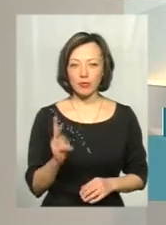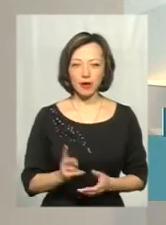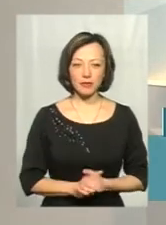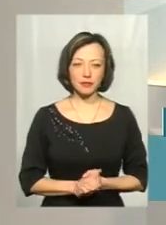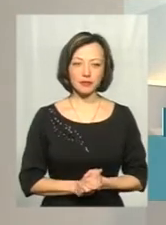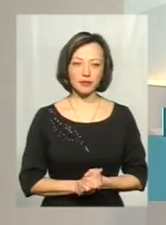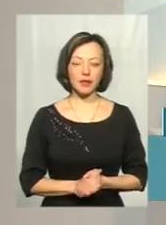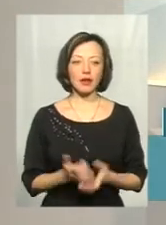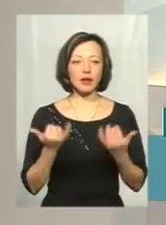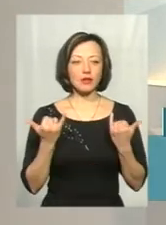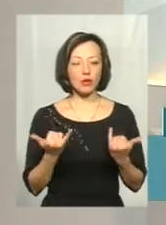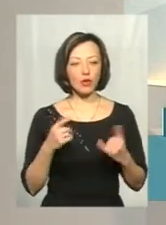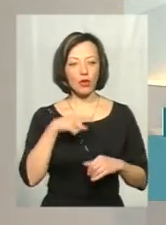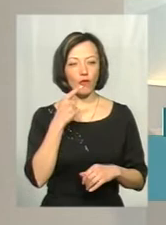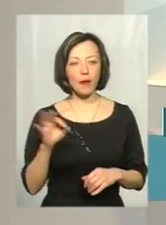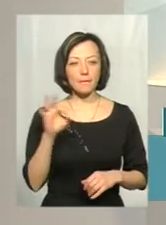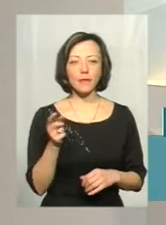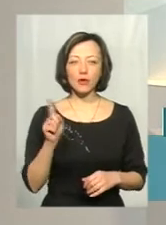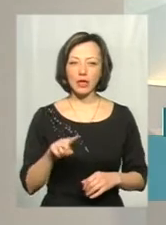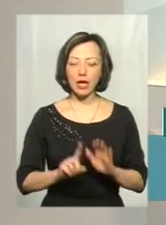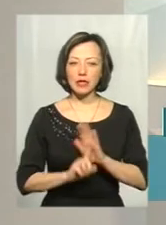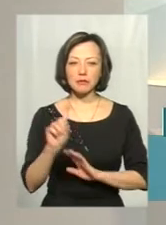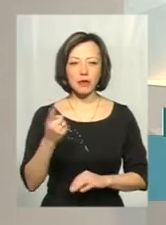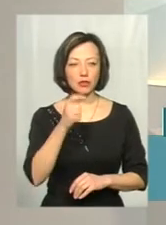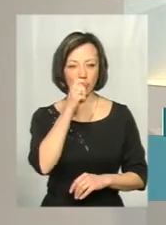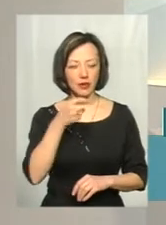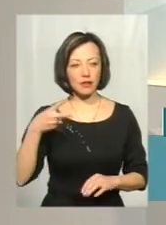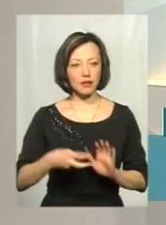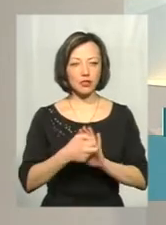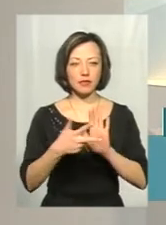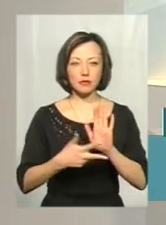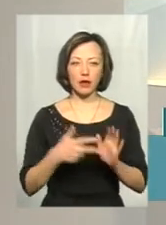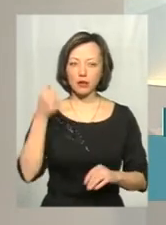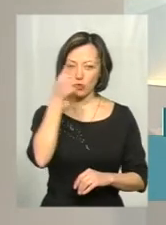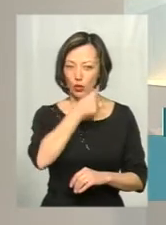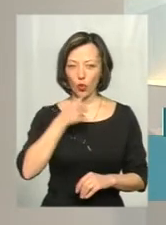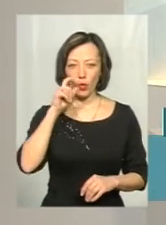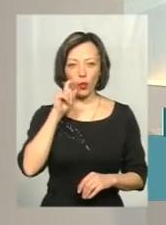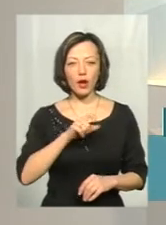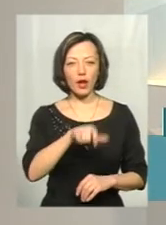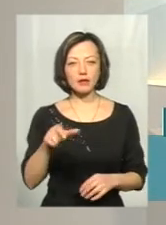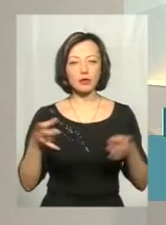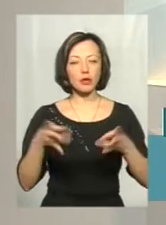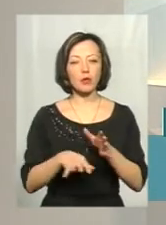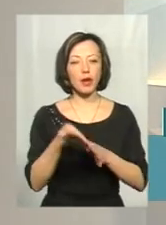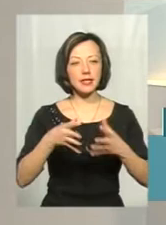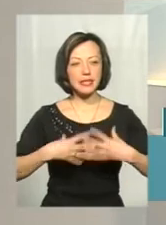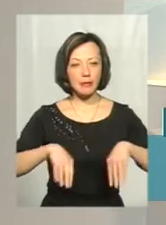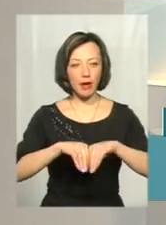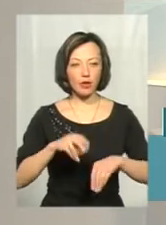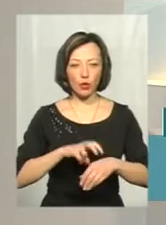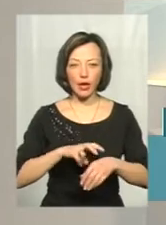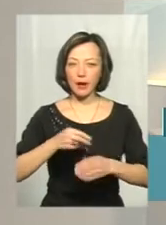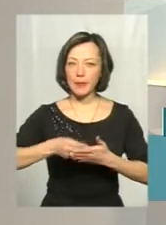Ольга Рибак. Сьогодні ми говоримо про те, що з 1 квітня 2018 року українцям необхідно обрати сімейного лікаря